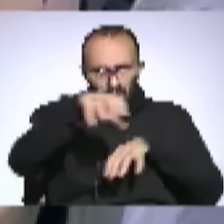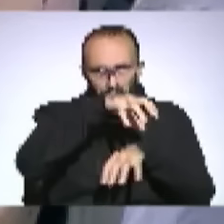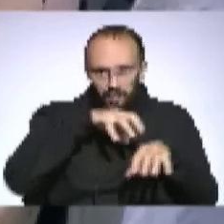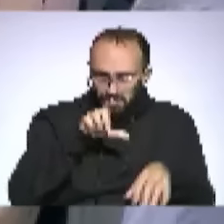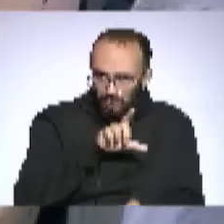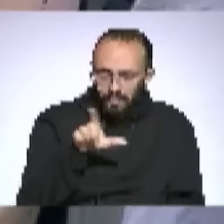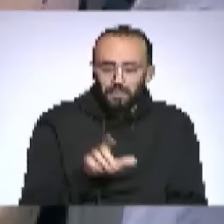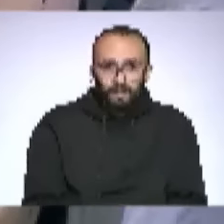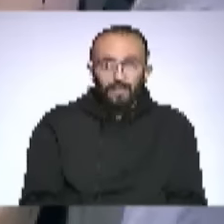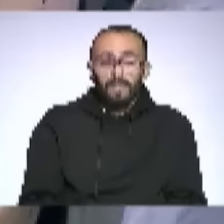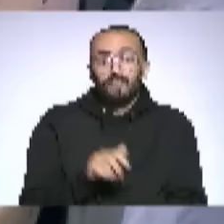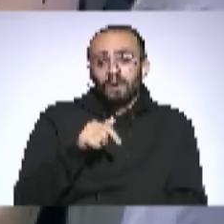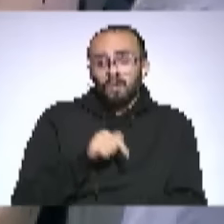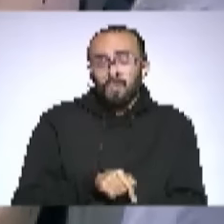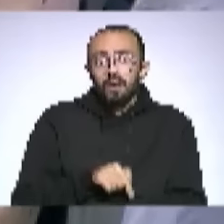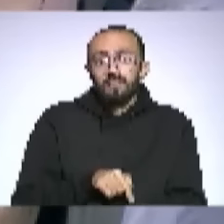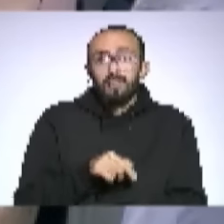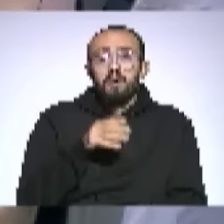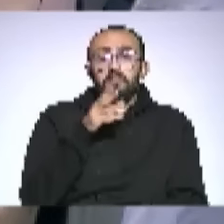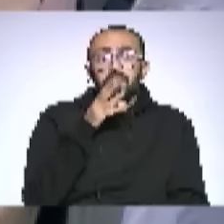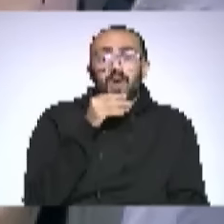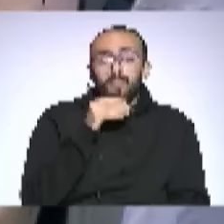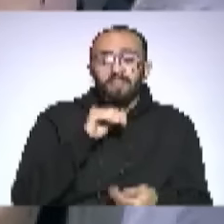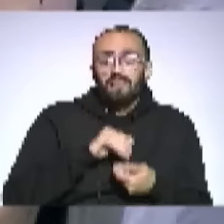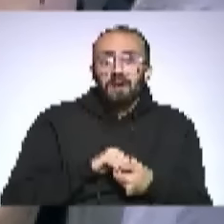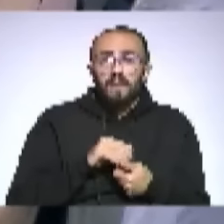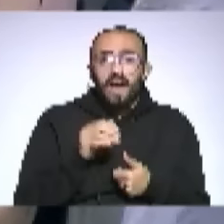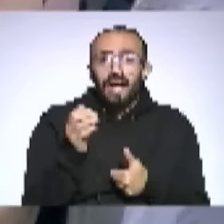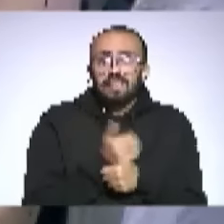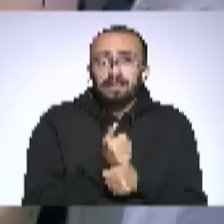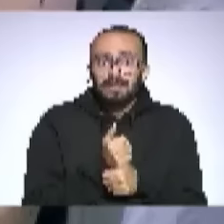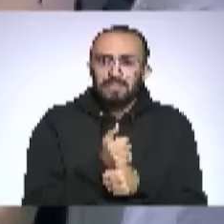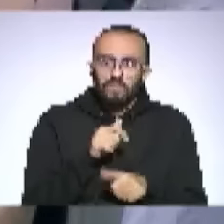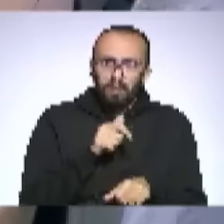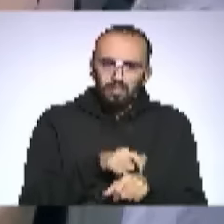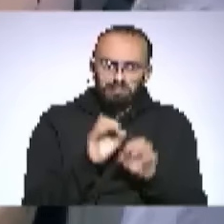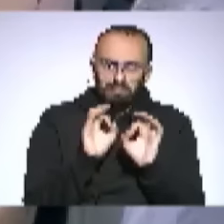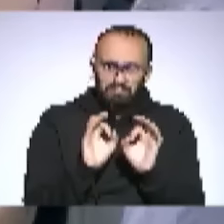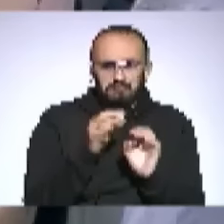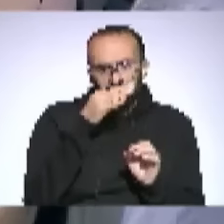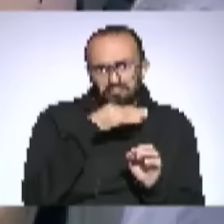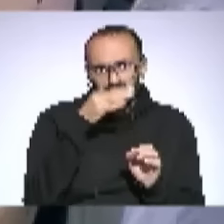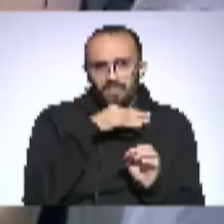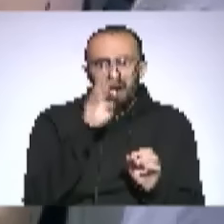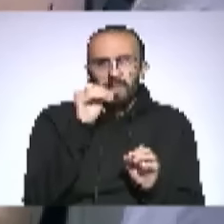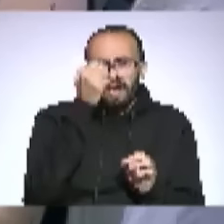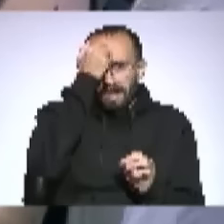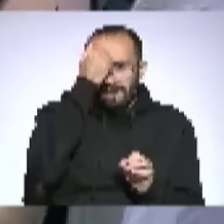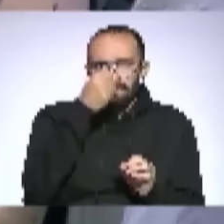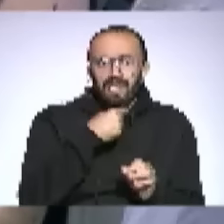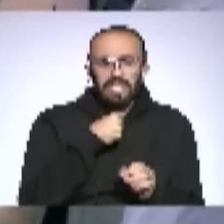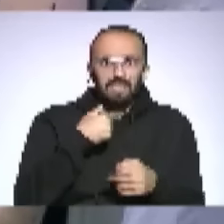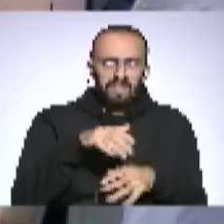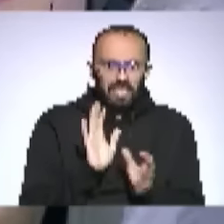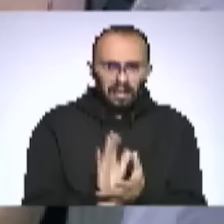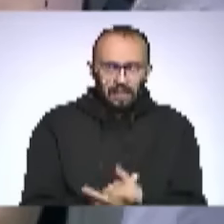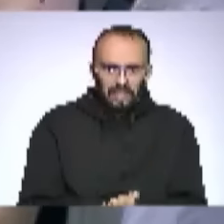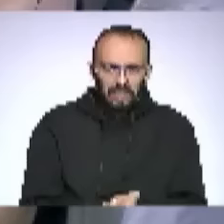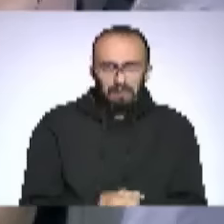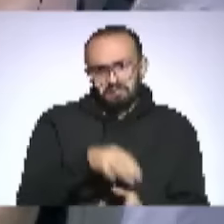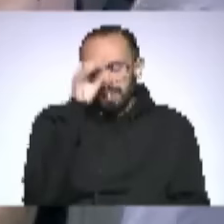احيانا بيبقى الاب متفق مع العريس انه هنجيب مثلا اوضه النوم في حدود مثلا 40000 جنيه وانت هتشتري ماعرفش في حدود كام